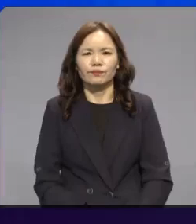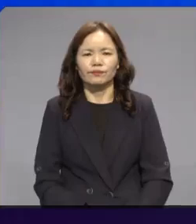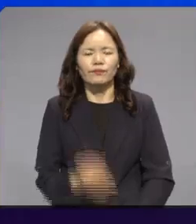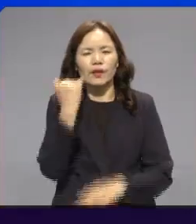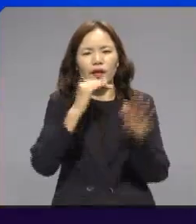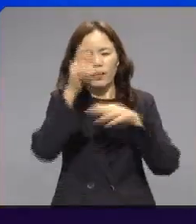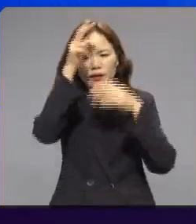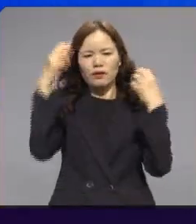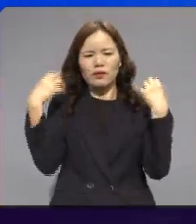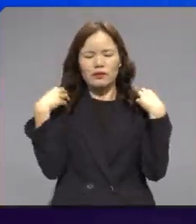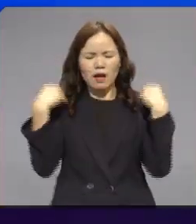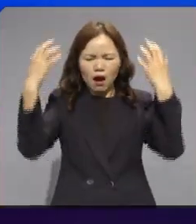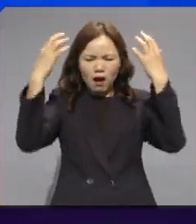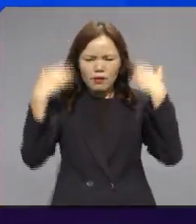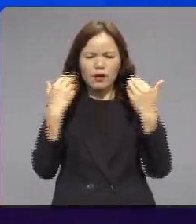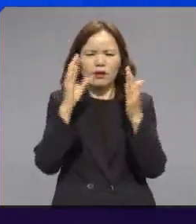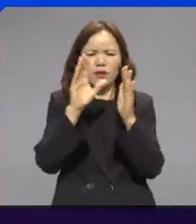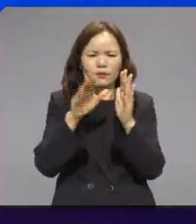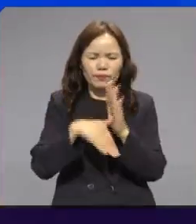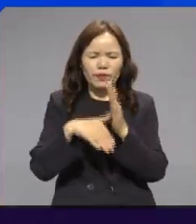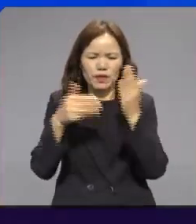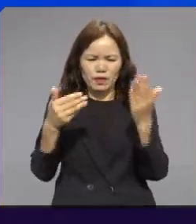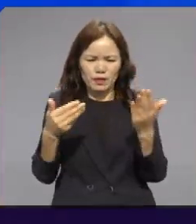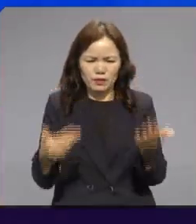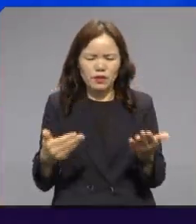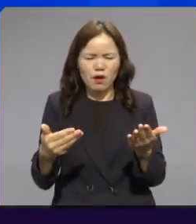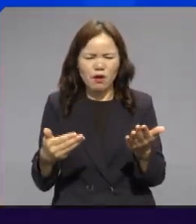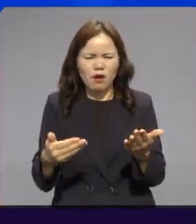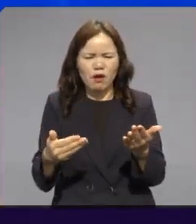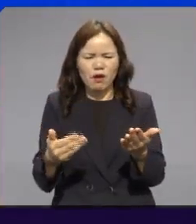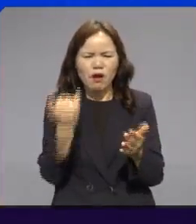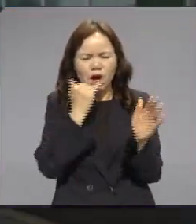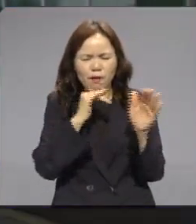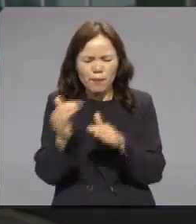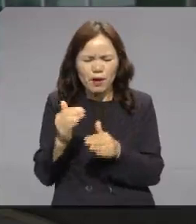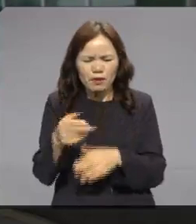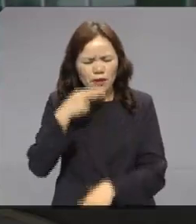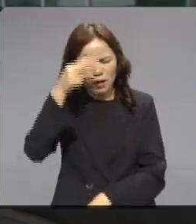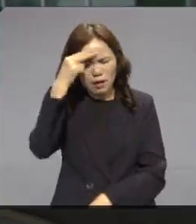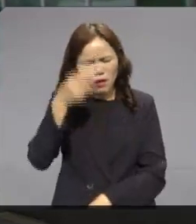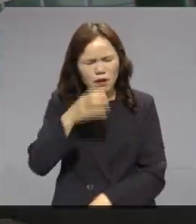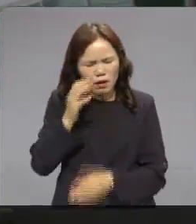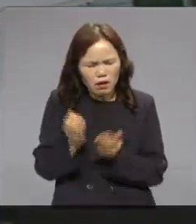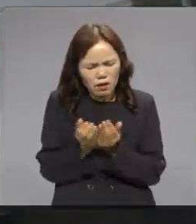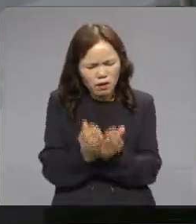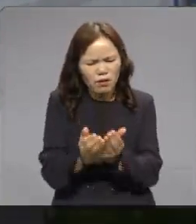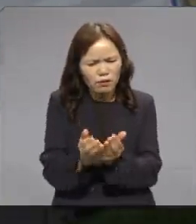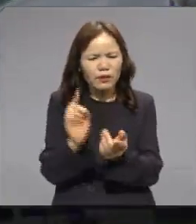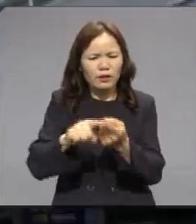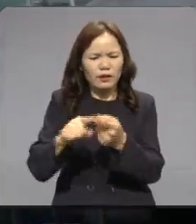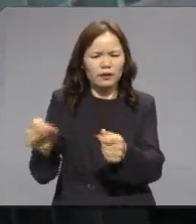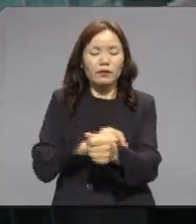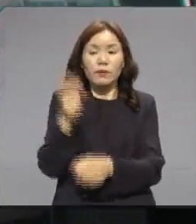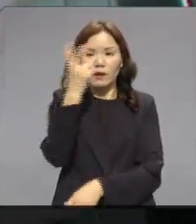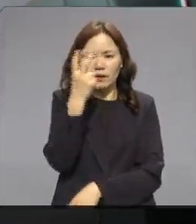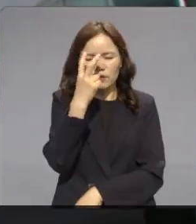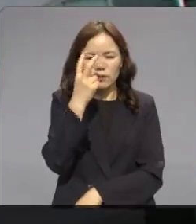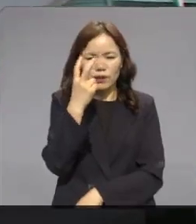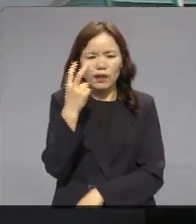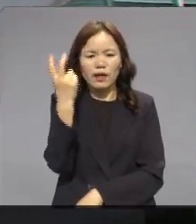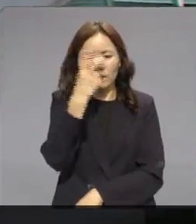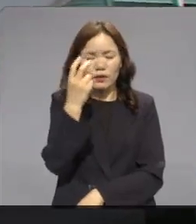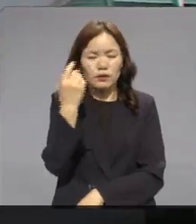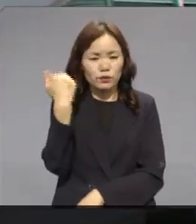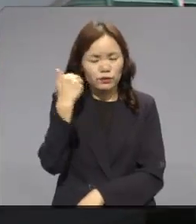해양 경찰청은 여름 행락철을 앞두고 해상 음주 운항을 특별 단속한다고 밝혔습니다 단속 대상은